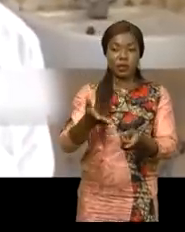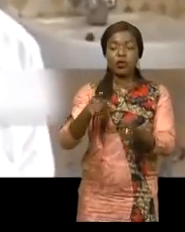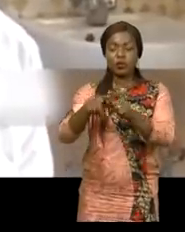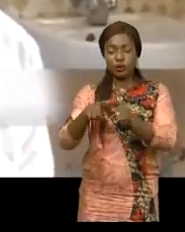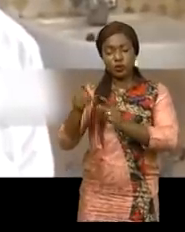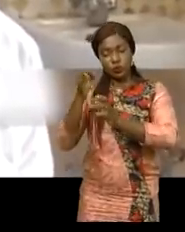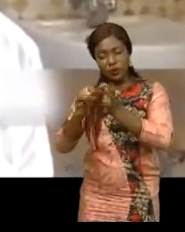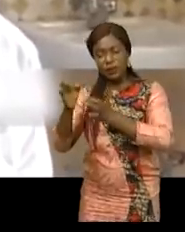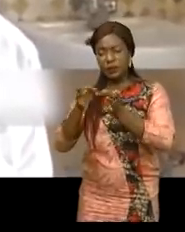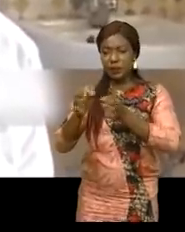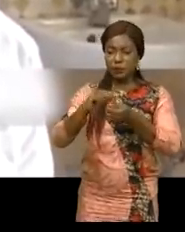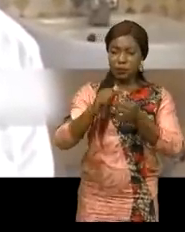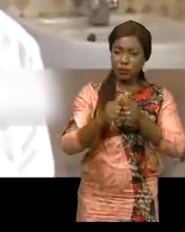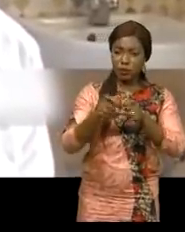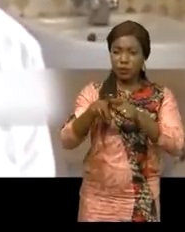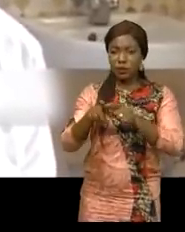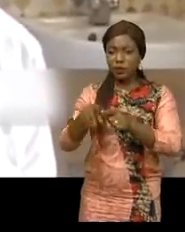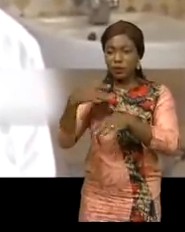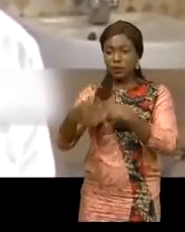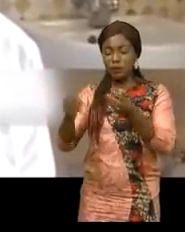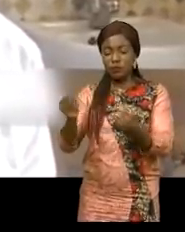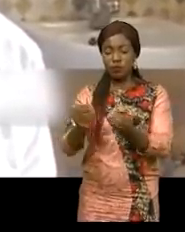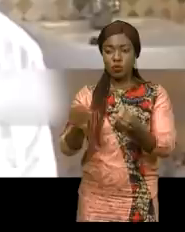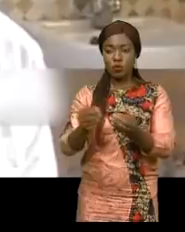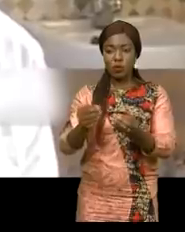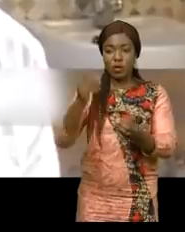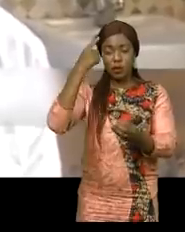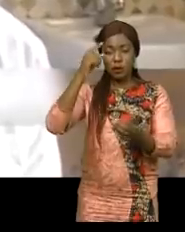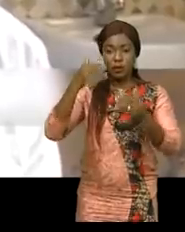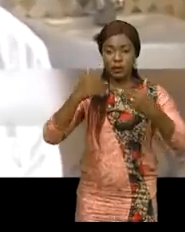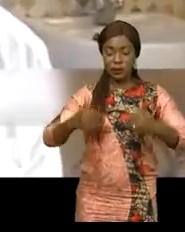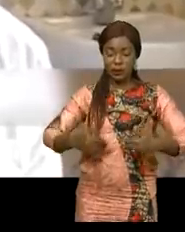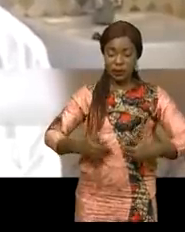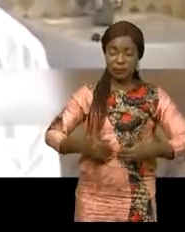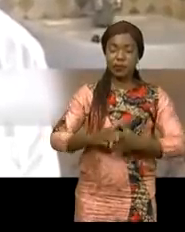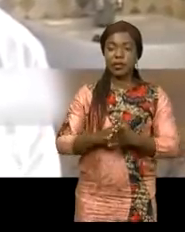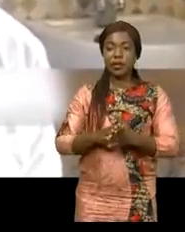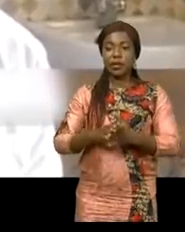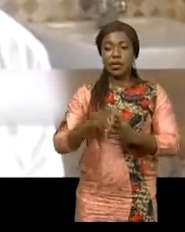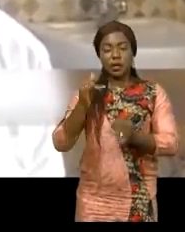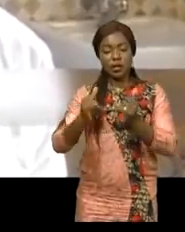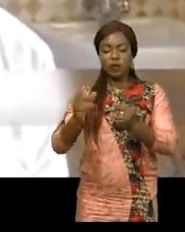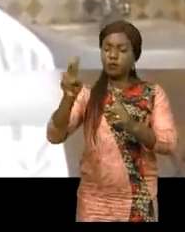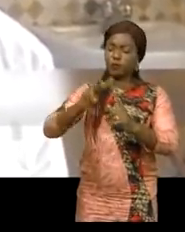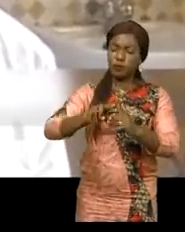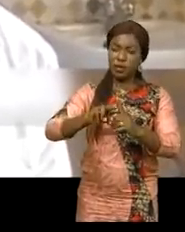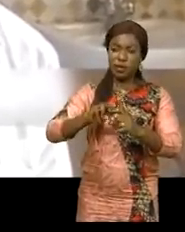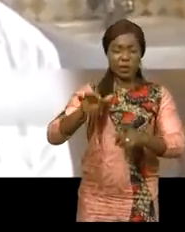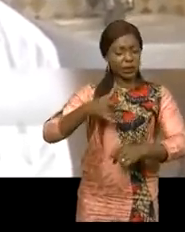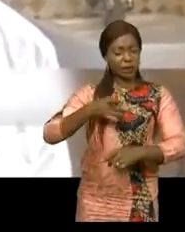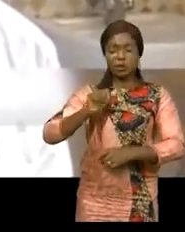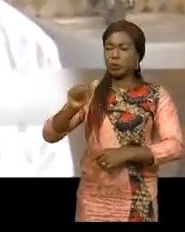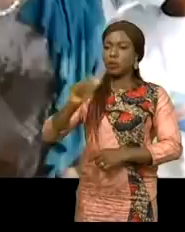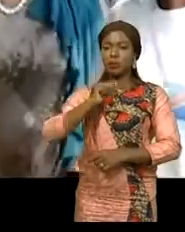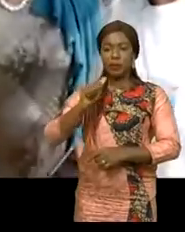services que nous offrons tout cela c'est plutôt discret d'avoir son consentement parce que si elle n'a pas donné son consentement vous ne pouvez pas commencer avec les